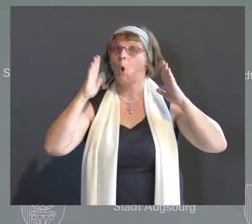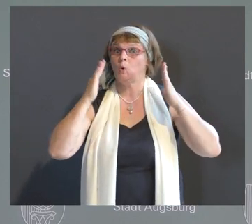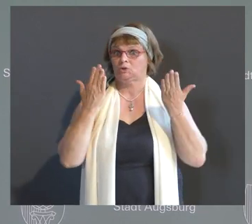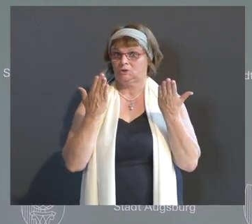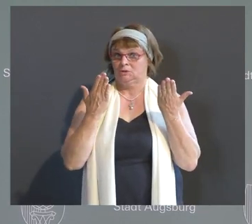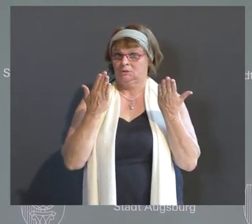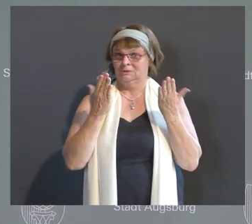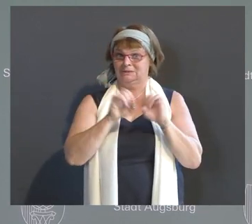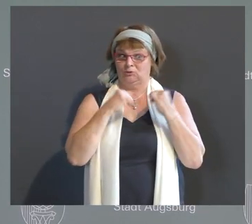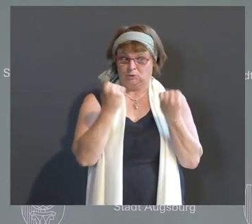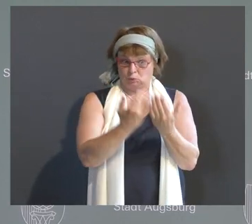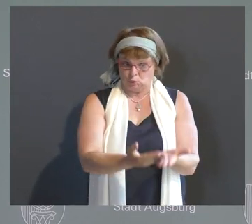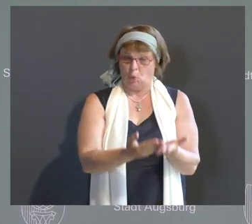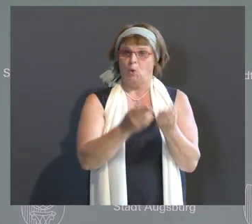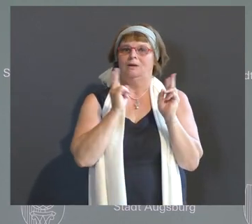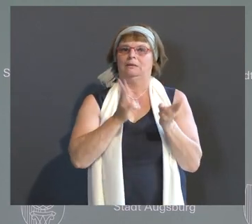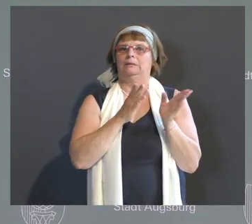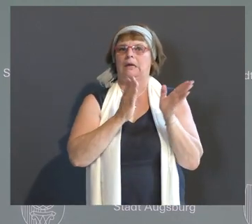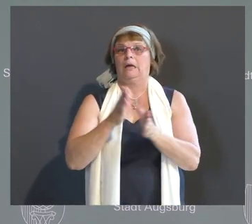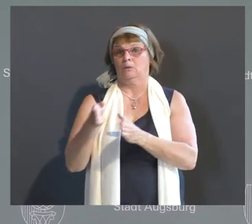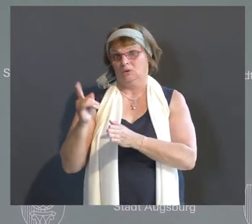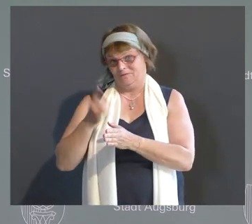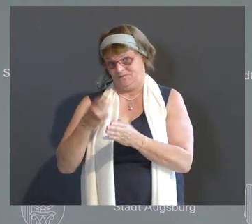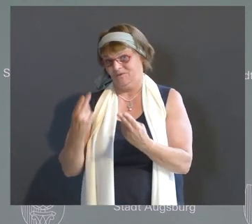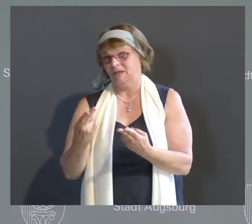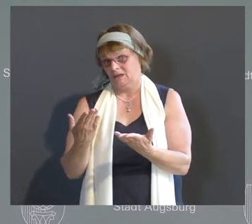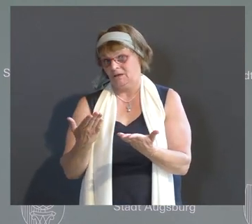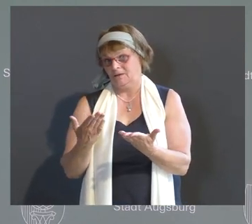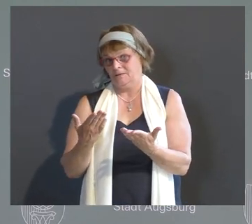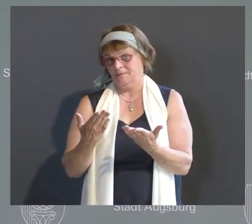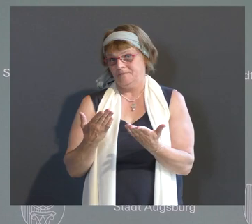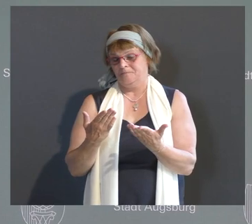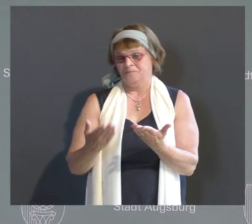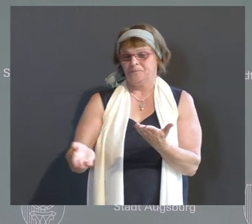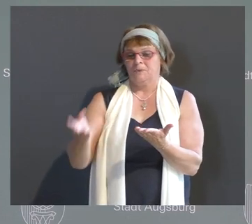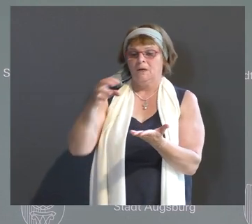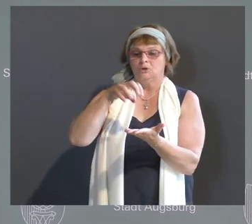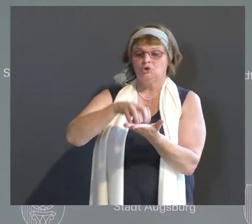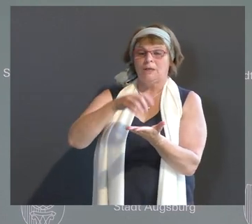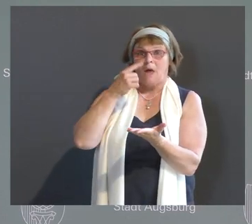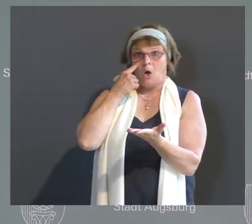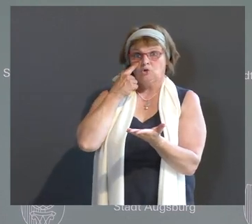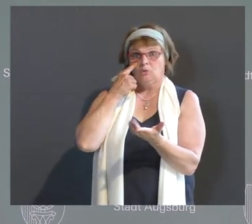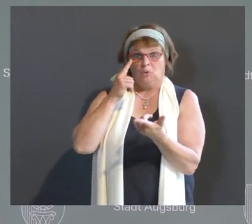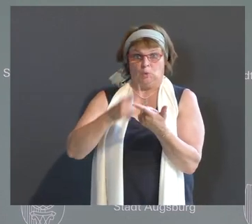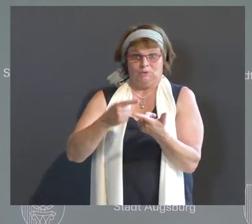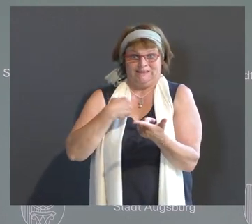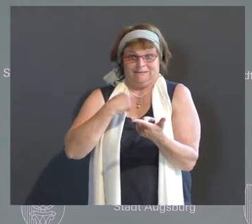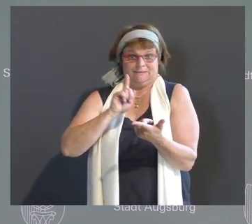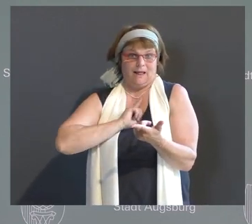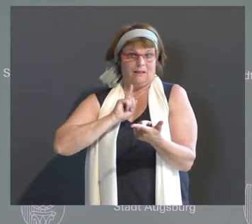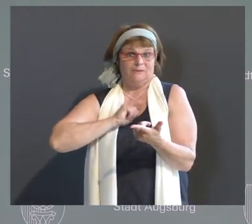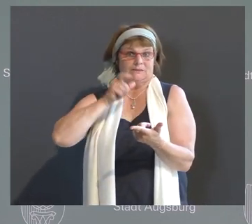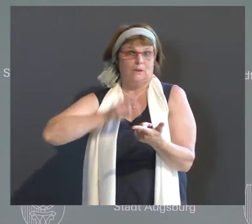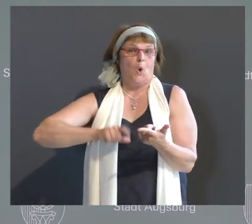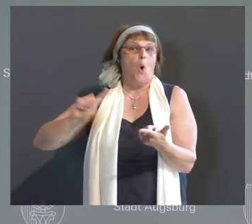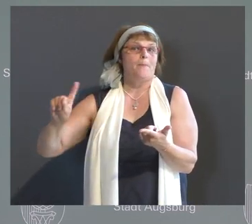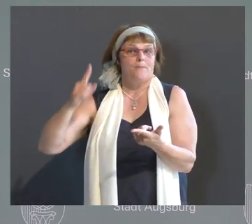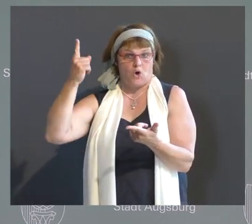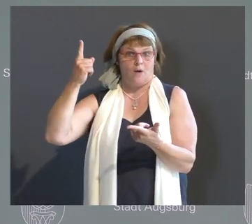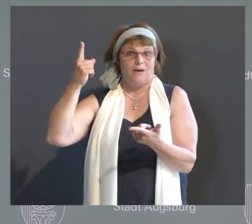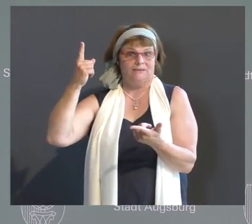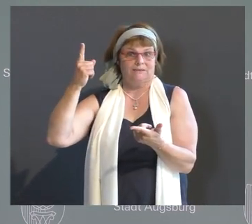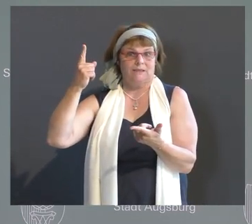einzuordnen. Als Oberbürgermeisterin und als Stadt werden wir nicht dulden, dass sich solche Szenen